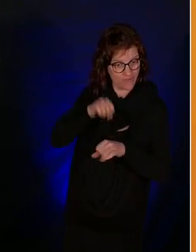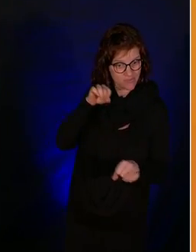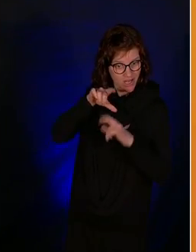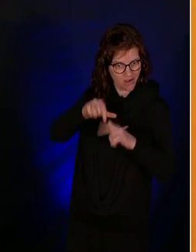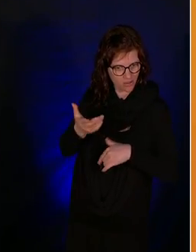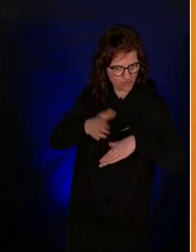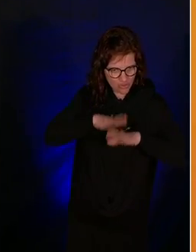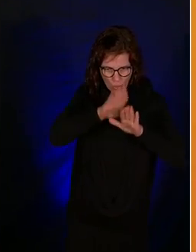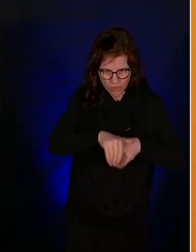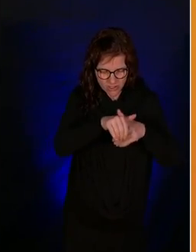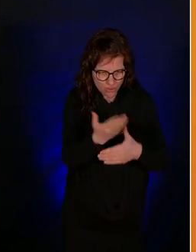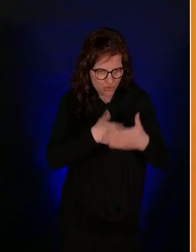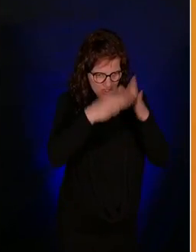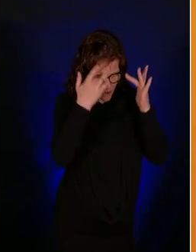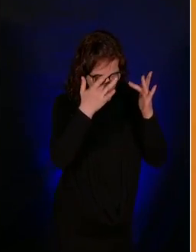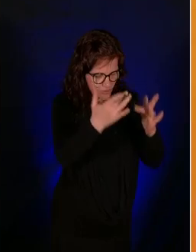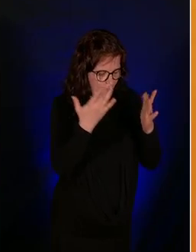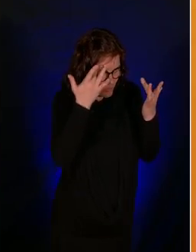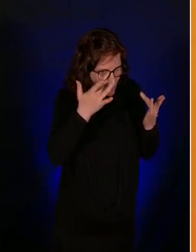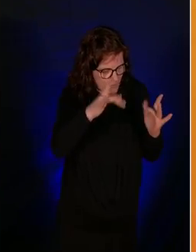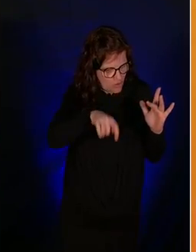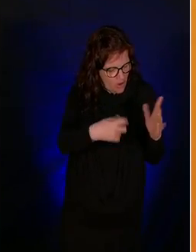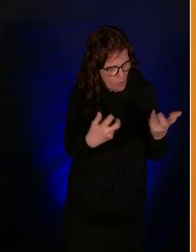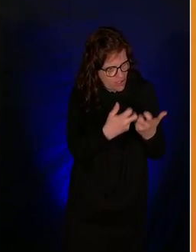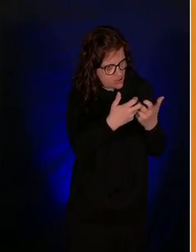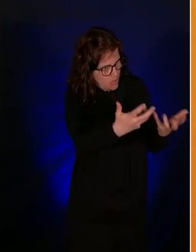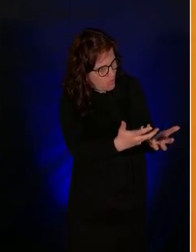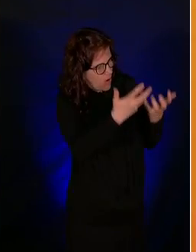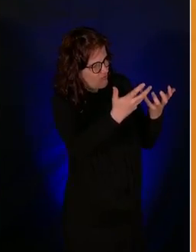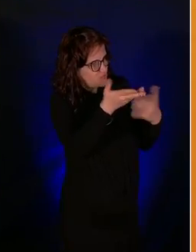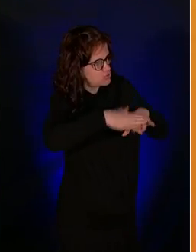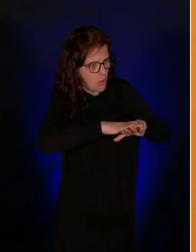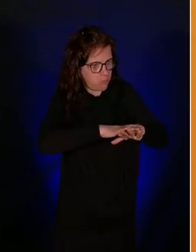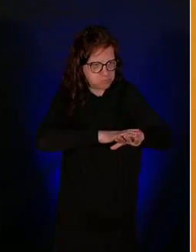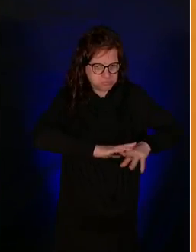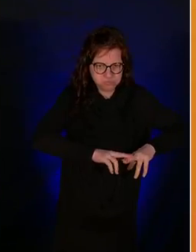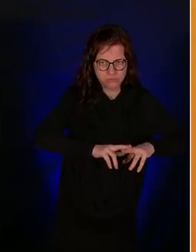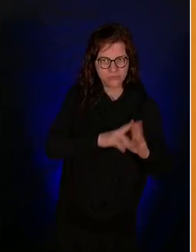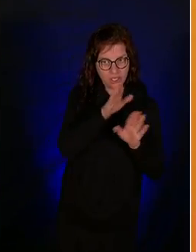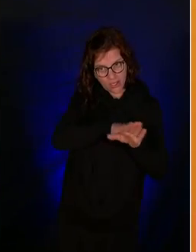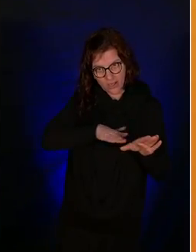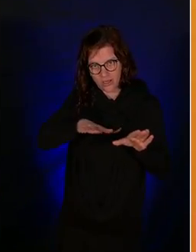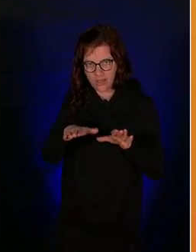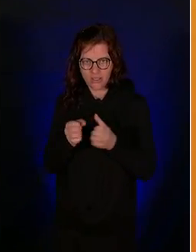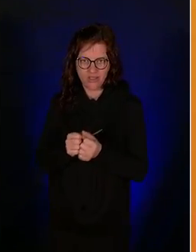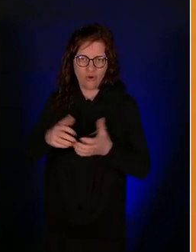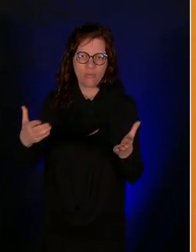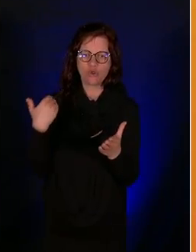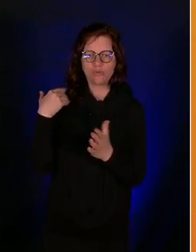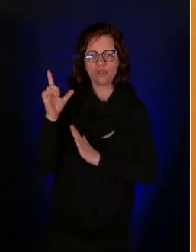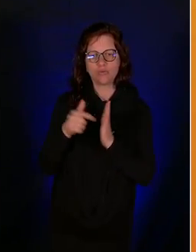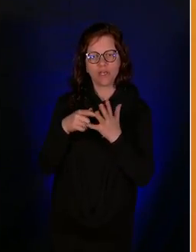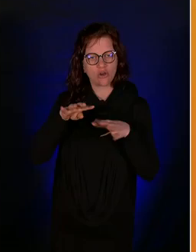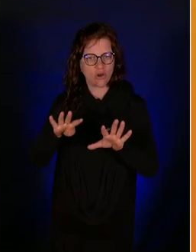culture qui est censée être exemplaire, mais qui n'est pas du tout. À côté de ce statut, on a donc le développement depuis 2009